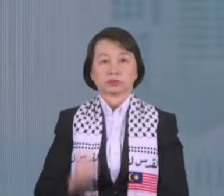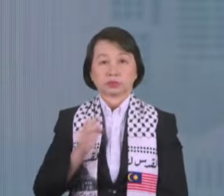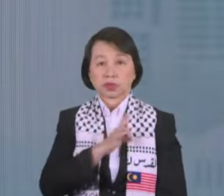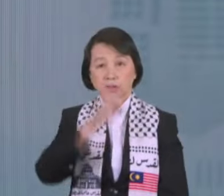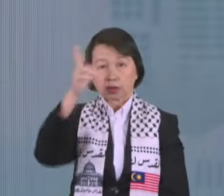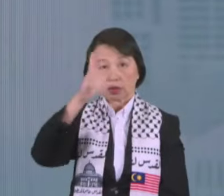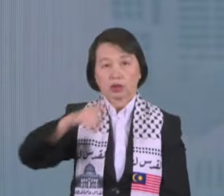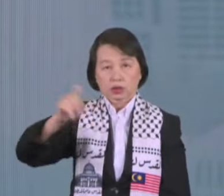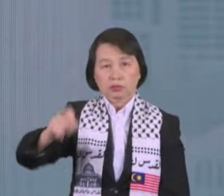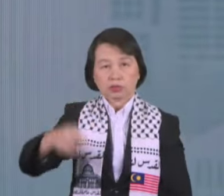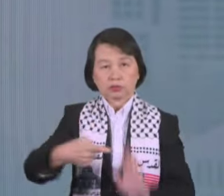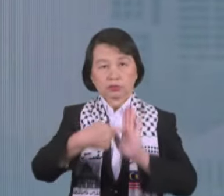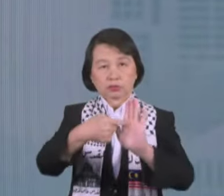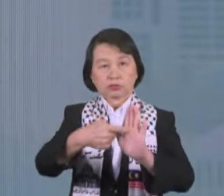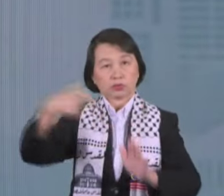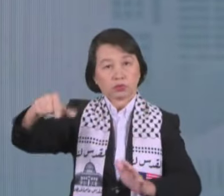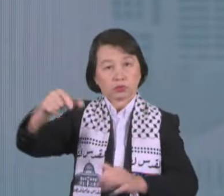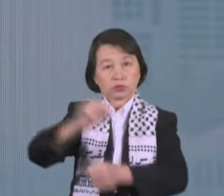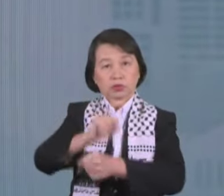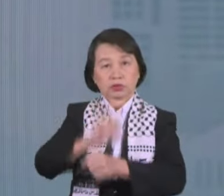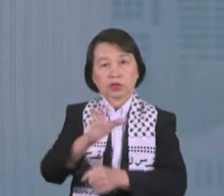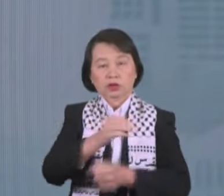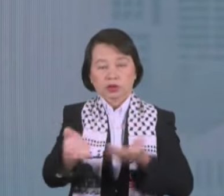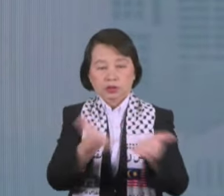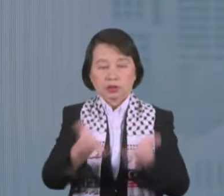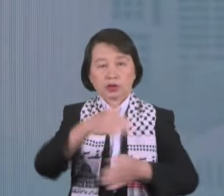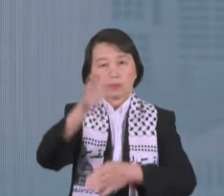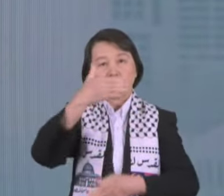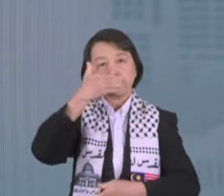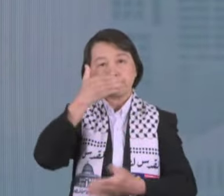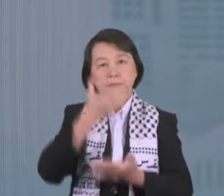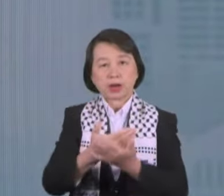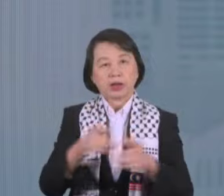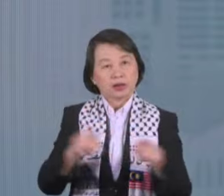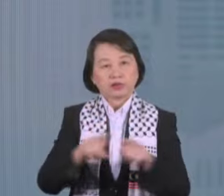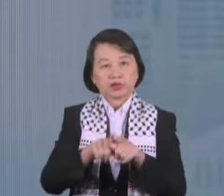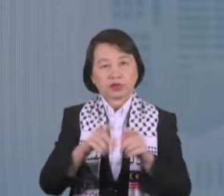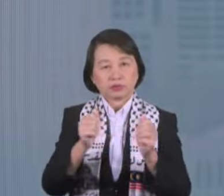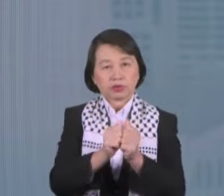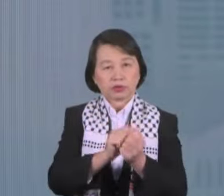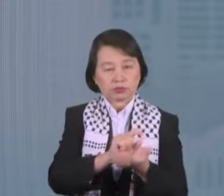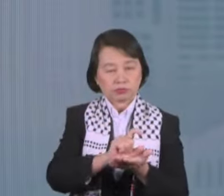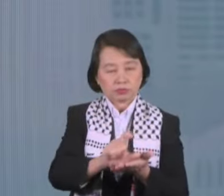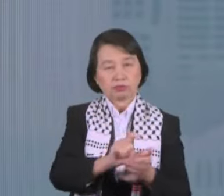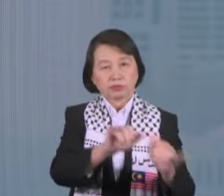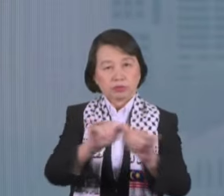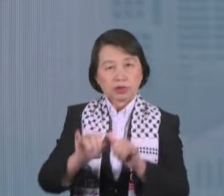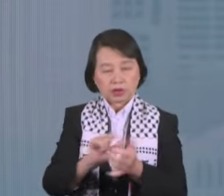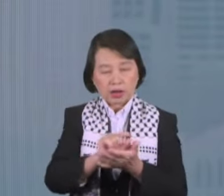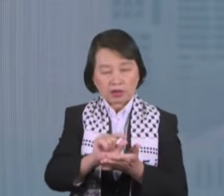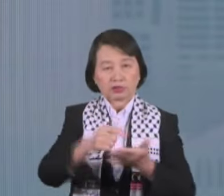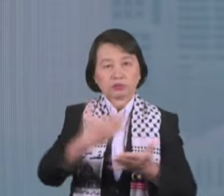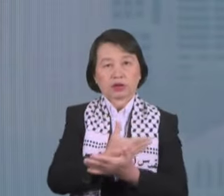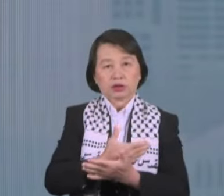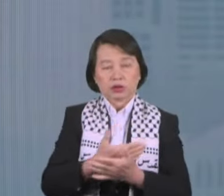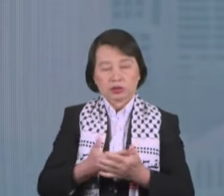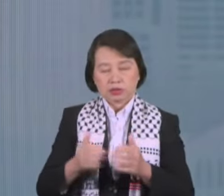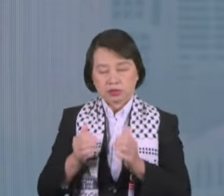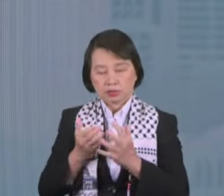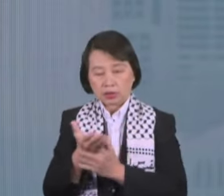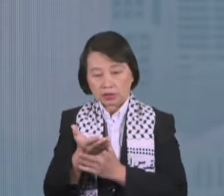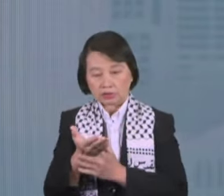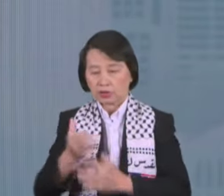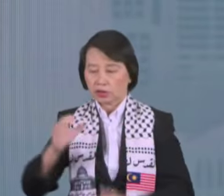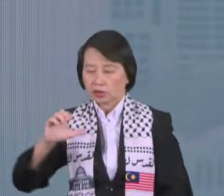Penjawat awam juga perlu mempamerkan mutu kerja dan perkhidmatan yang lebih baik selaras ganjaran pelarasan gaji baharu menerusi SSPA.